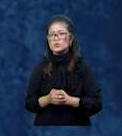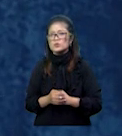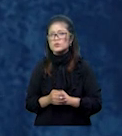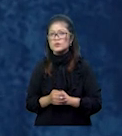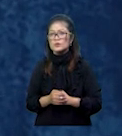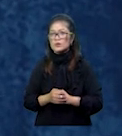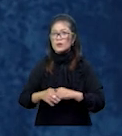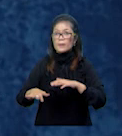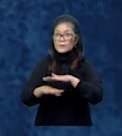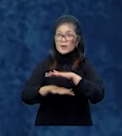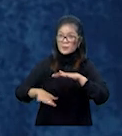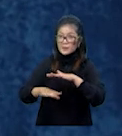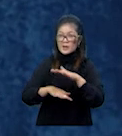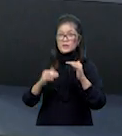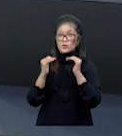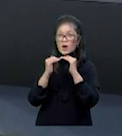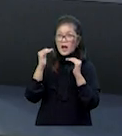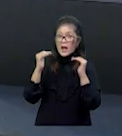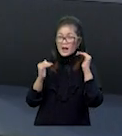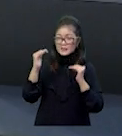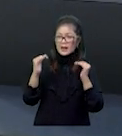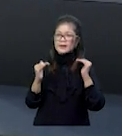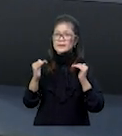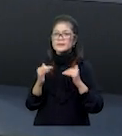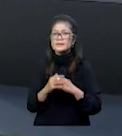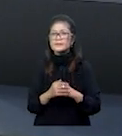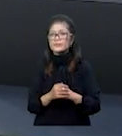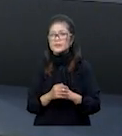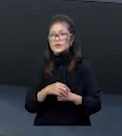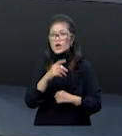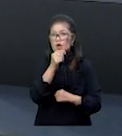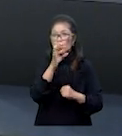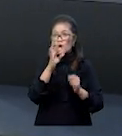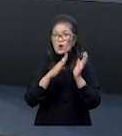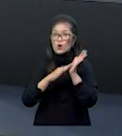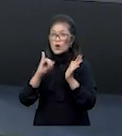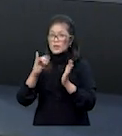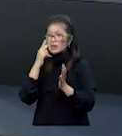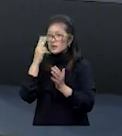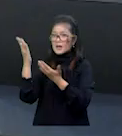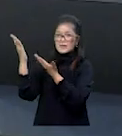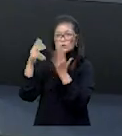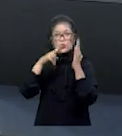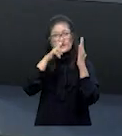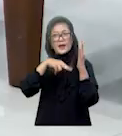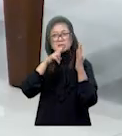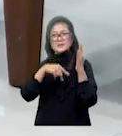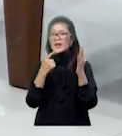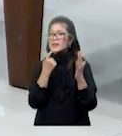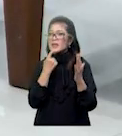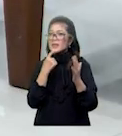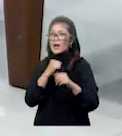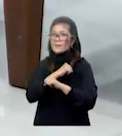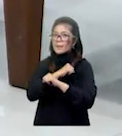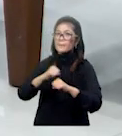berdasarkan pada keadilan yang hakiki. Roni Talapesi membacakan nota pembelaan kliennya terdakwa Richard